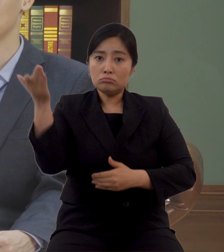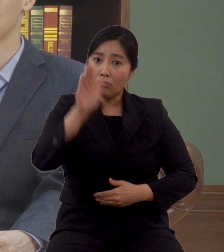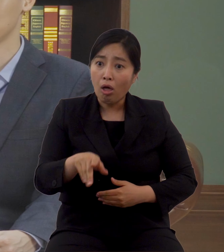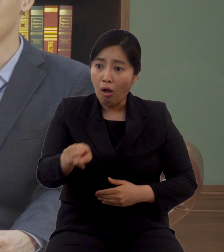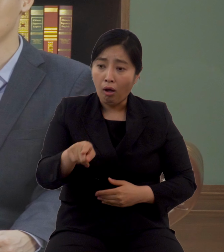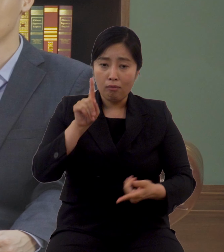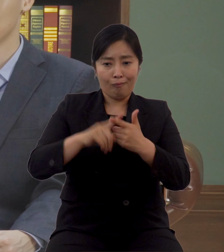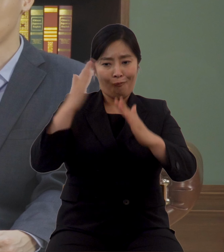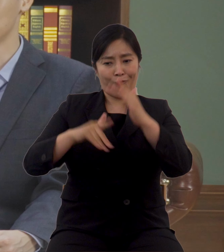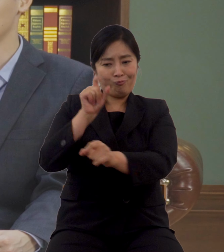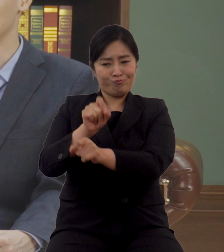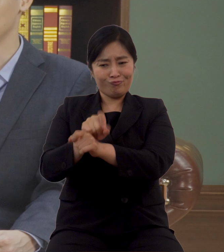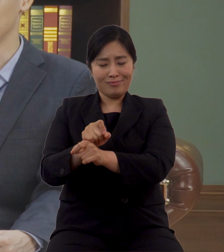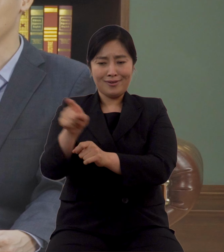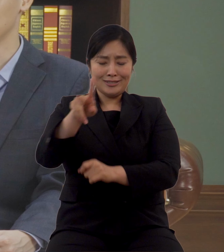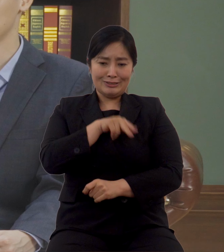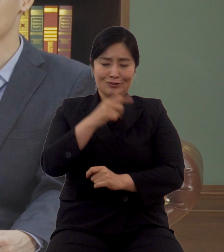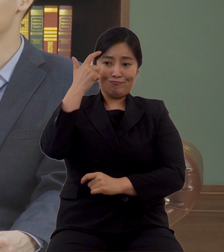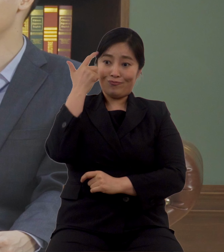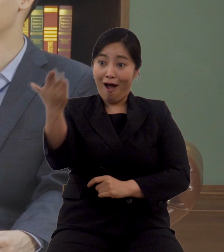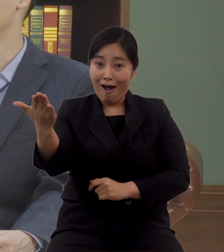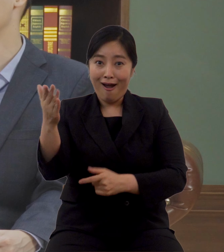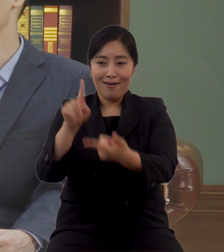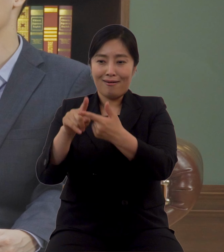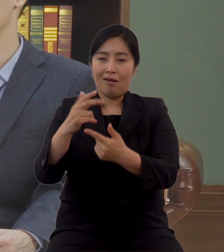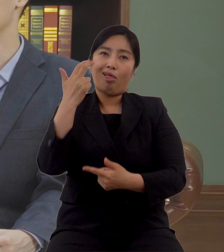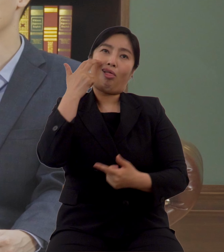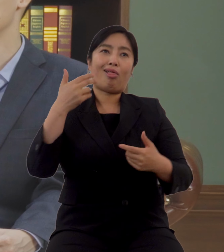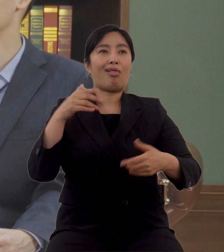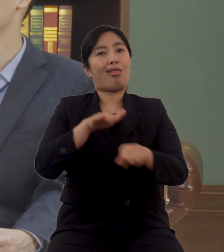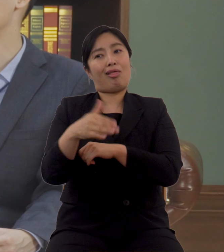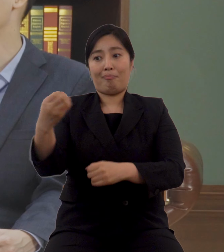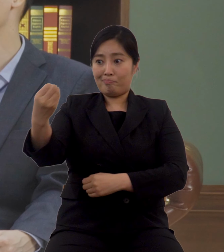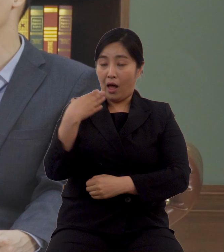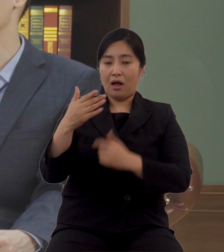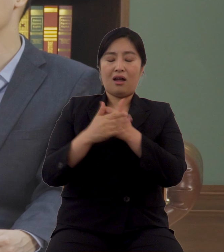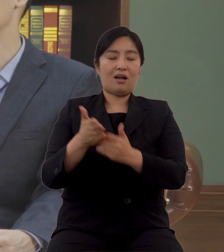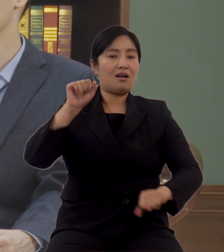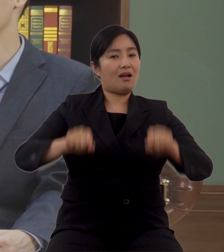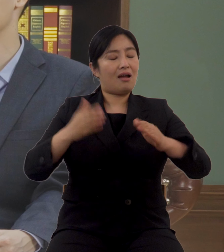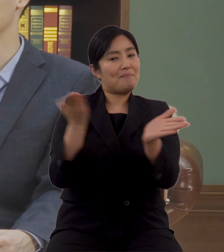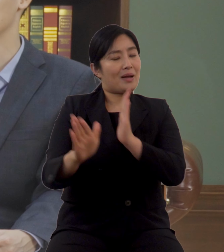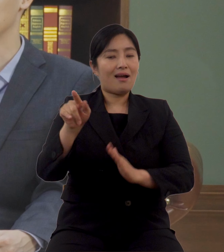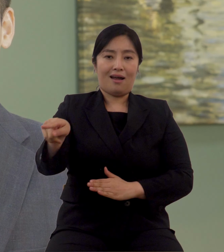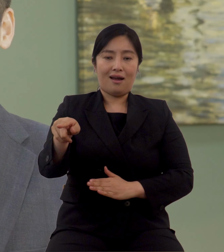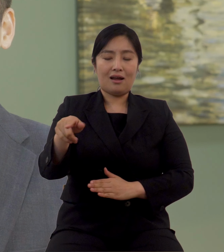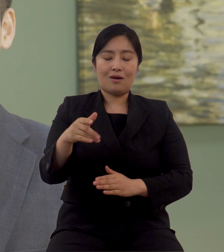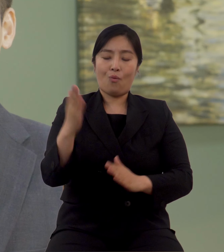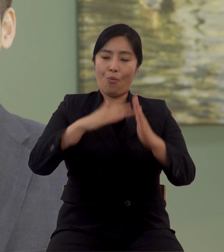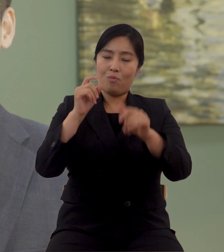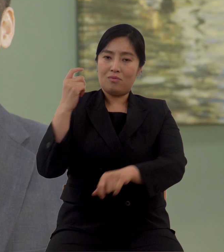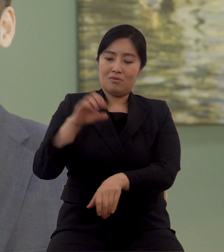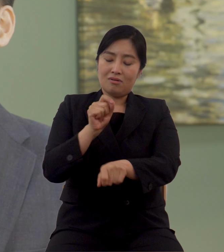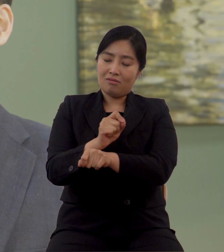합니다. 그런데 이 공무원이 의원의 질의에 대해서 이렇게 농담으로 답변을 하는 것은 굉장히 부적절한 처사고,